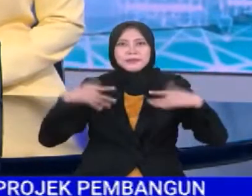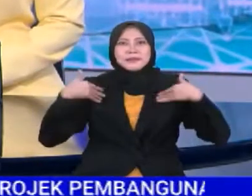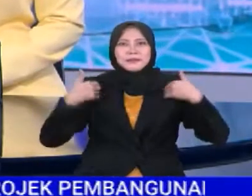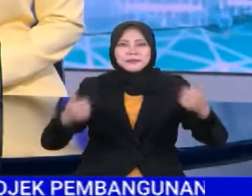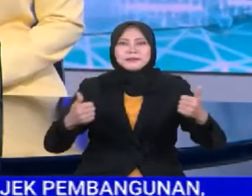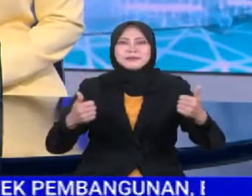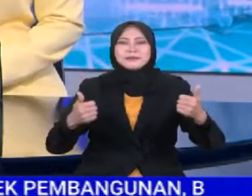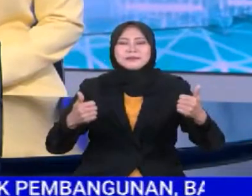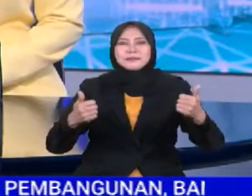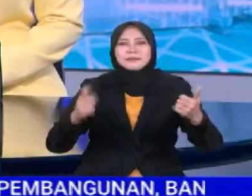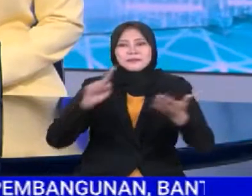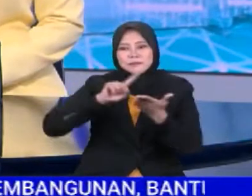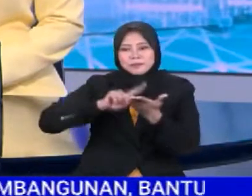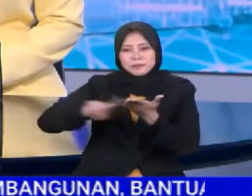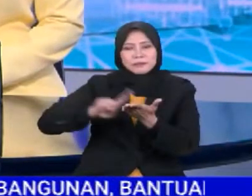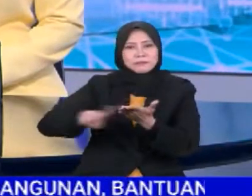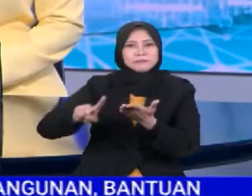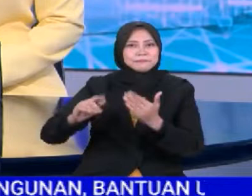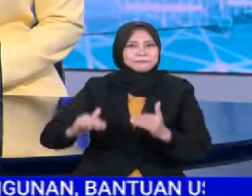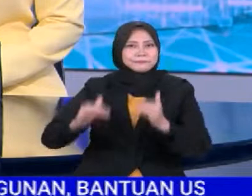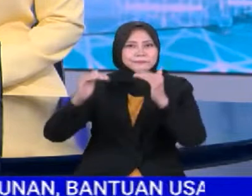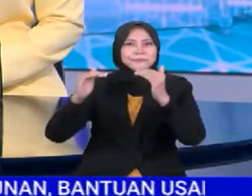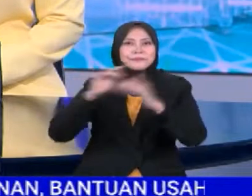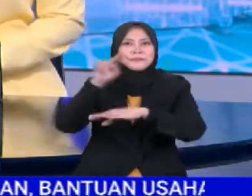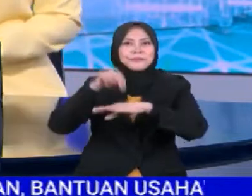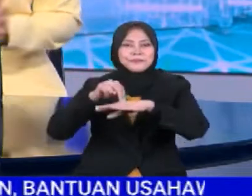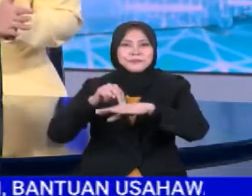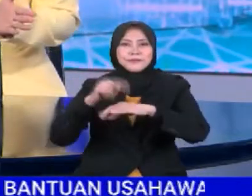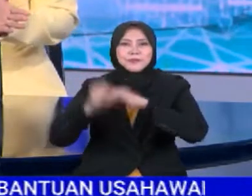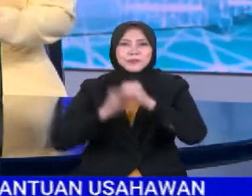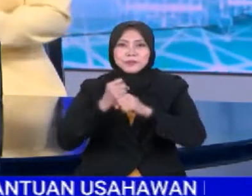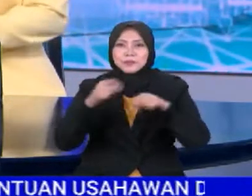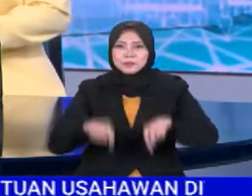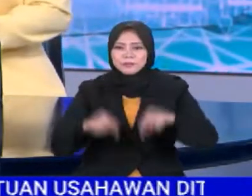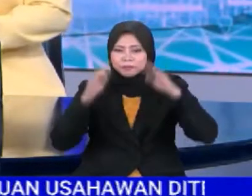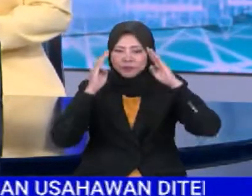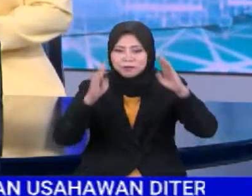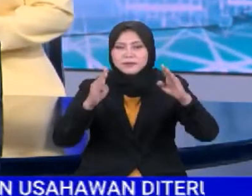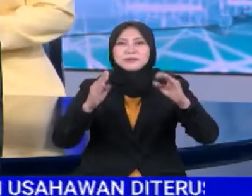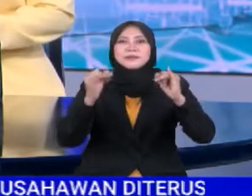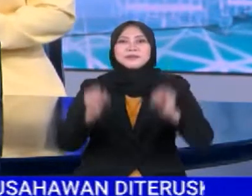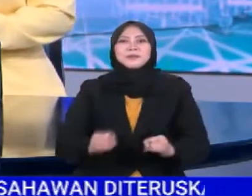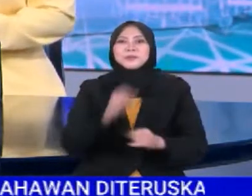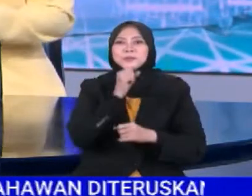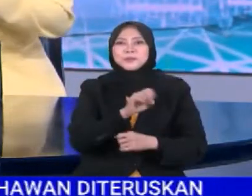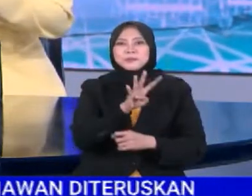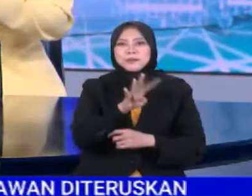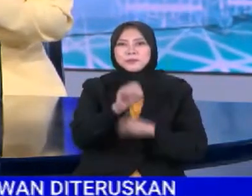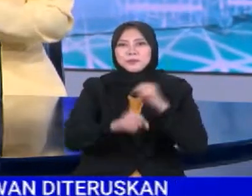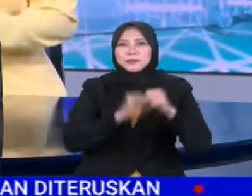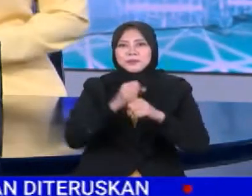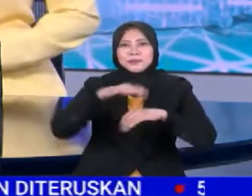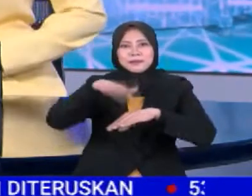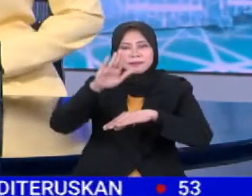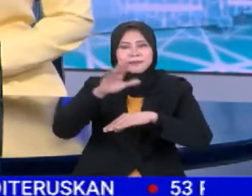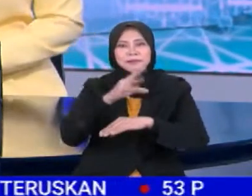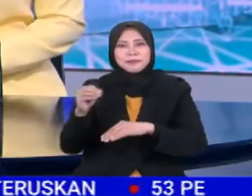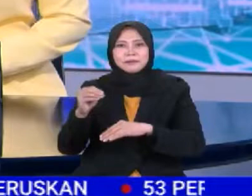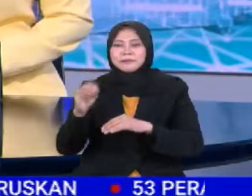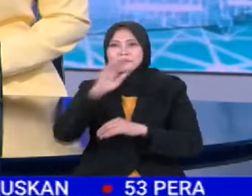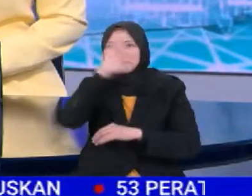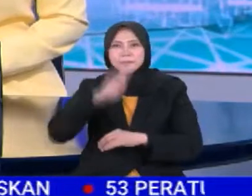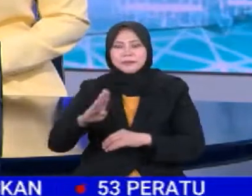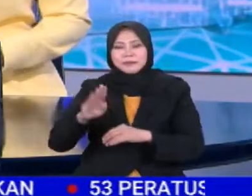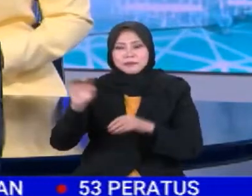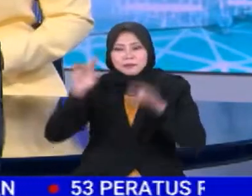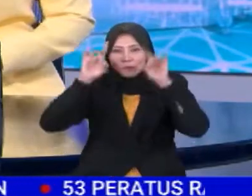menerusi inisiatif saringan kesihatan kebangsaan tahun ini. Fokus diberi kepada individu berusia 40 tahun ke atas dan tidak